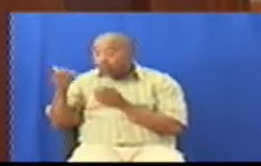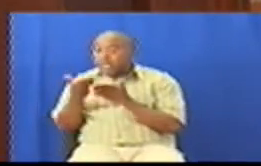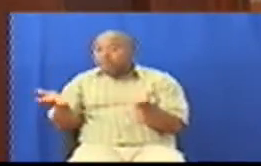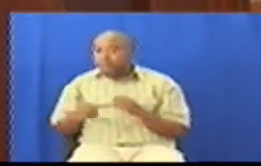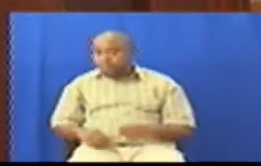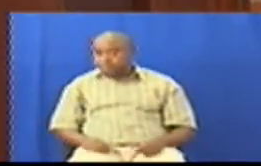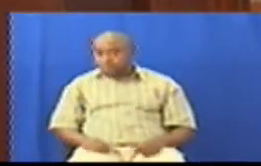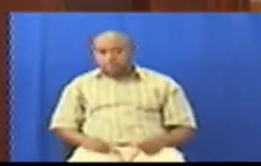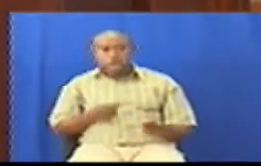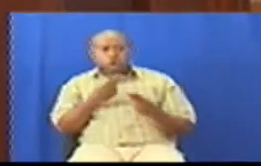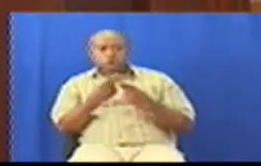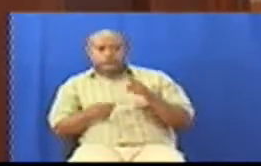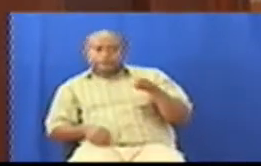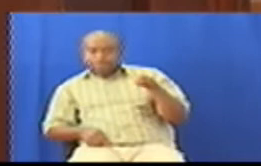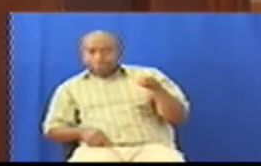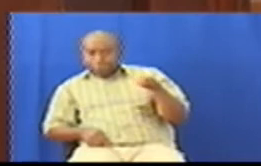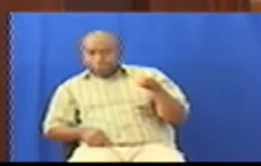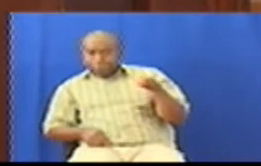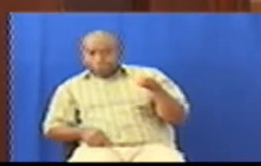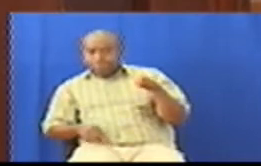pamoja na Dr. Ndugulile.